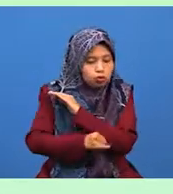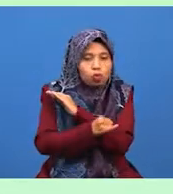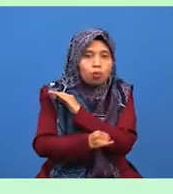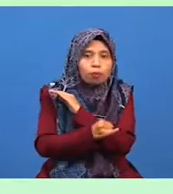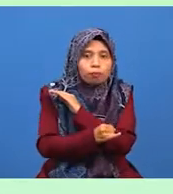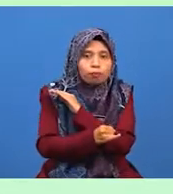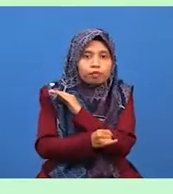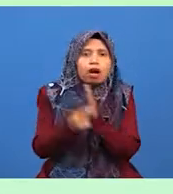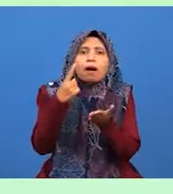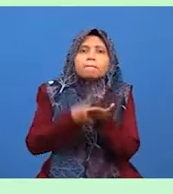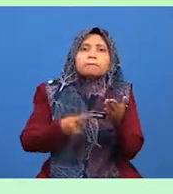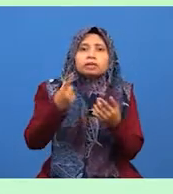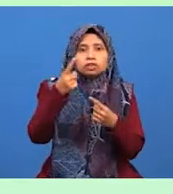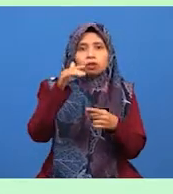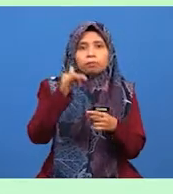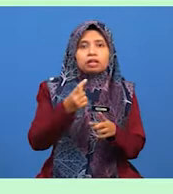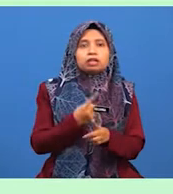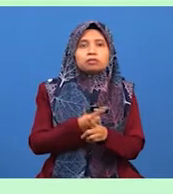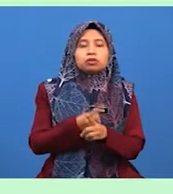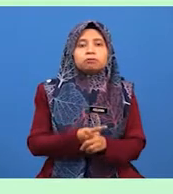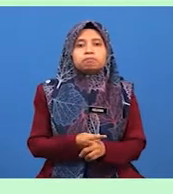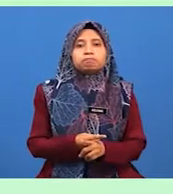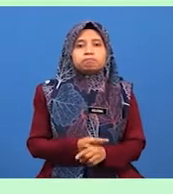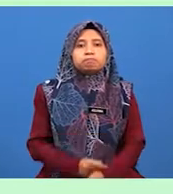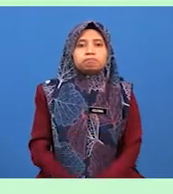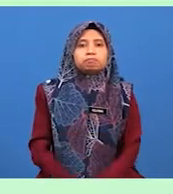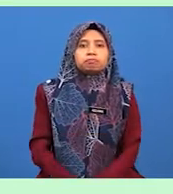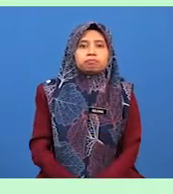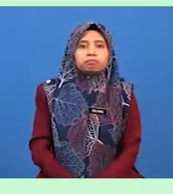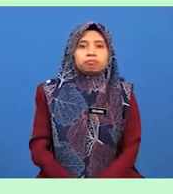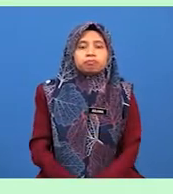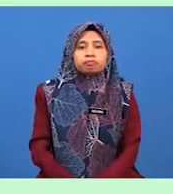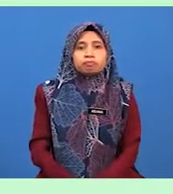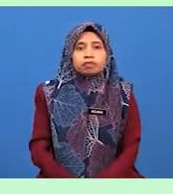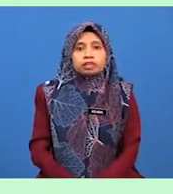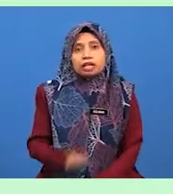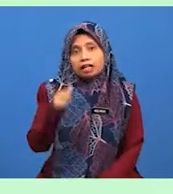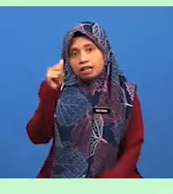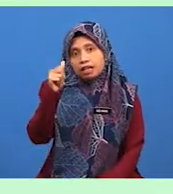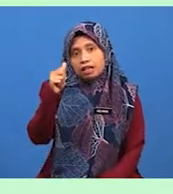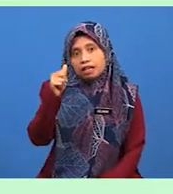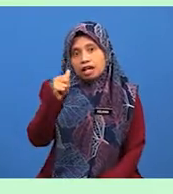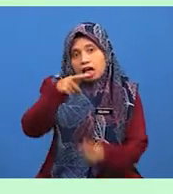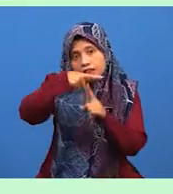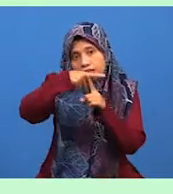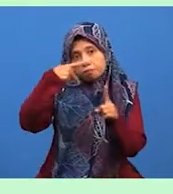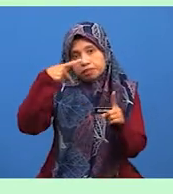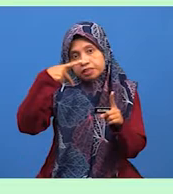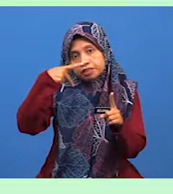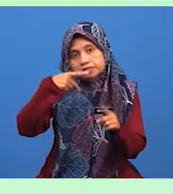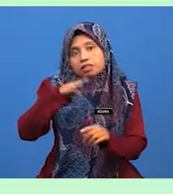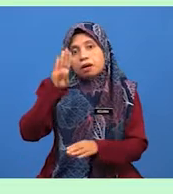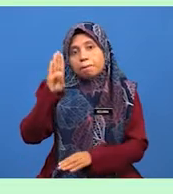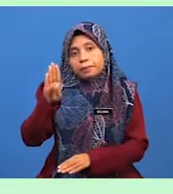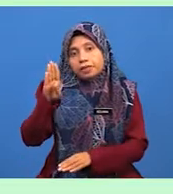jawapan yang tepat bagi soalan kedua ini? A. Daripada,